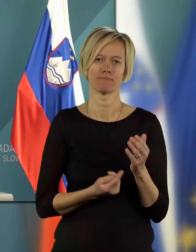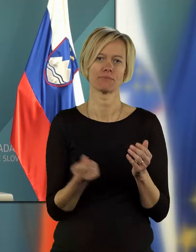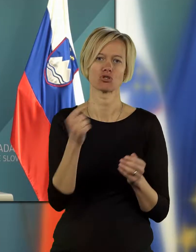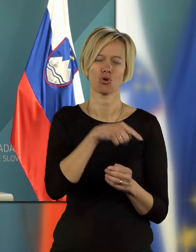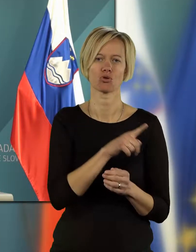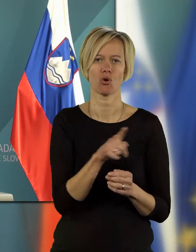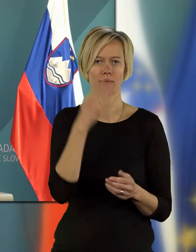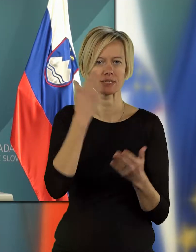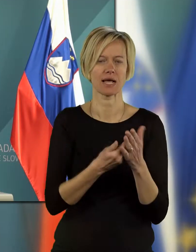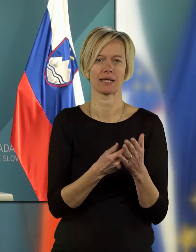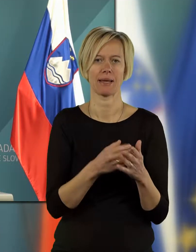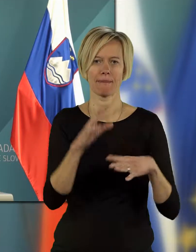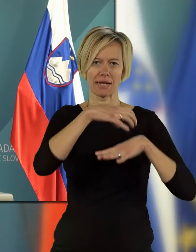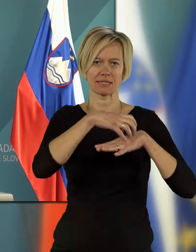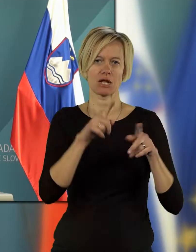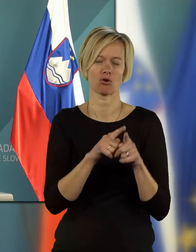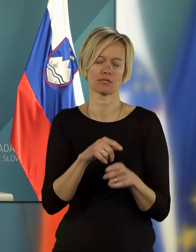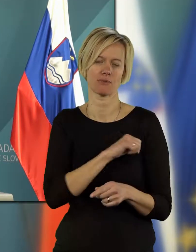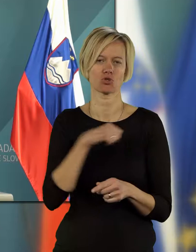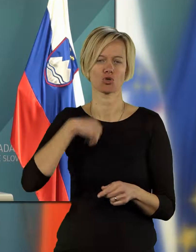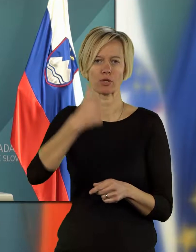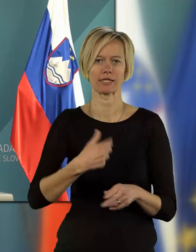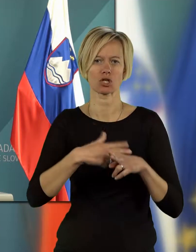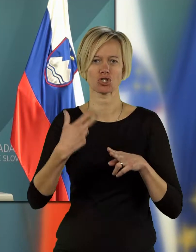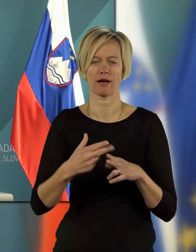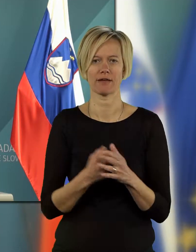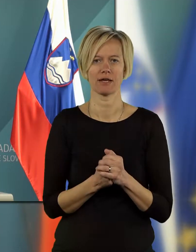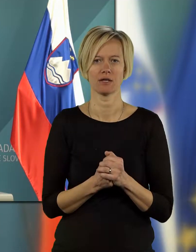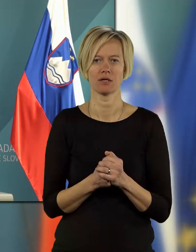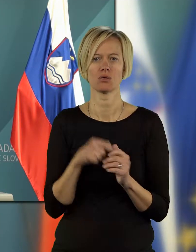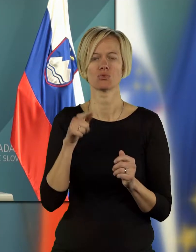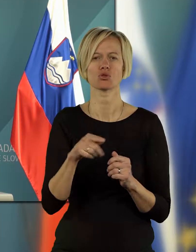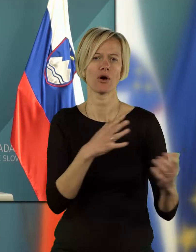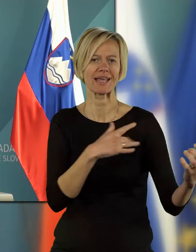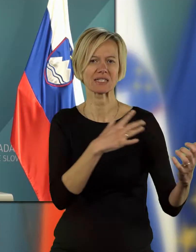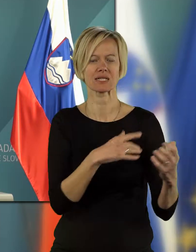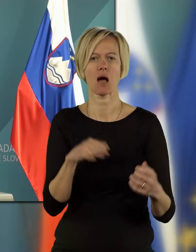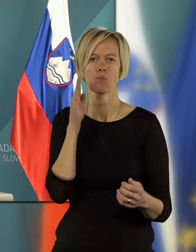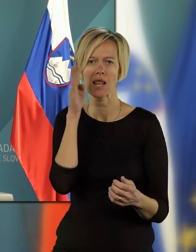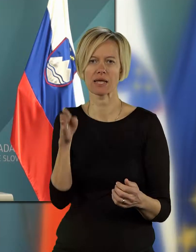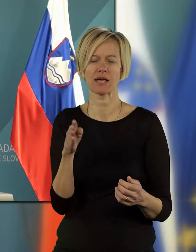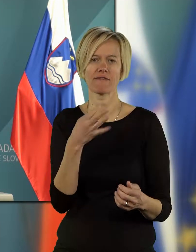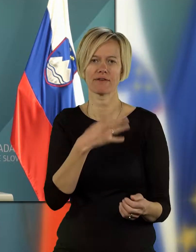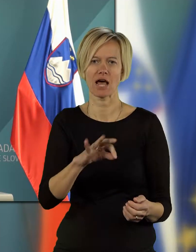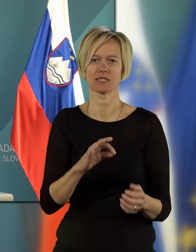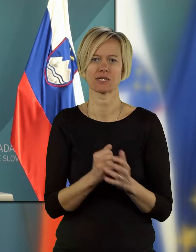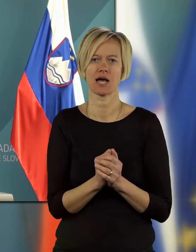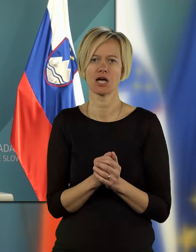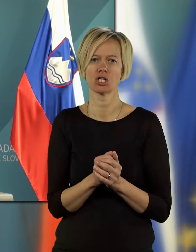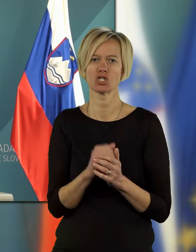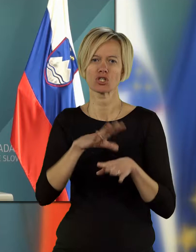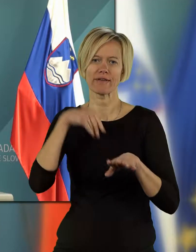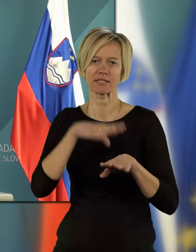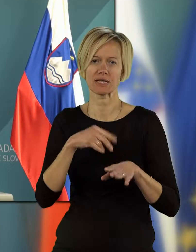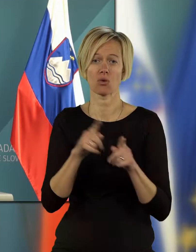do priznanja Palestine kot samostojne države. Tukaj zlasti mislim na Irsko, Belgijo,